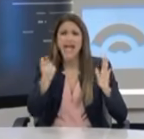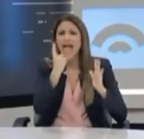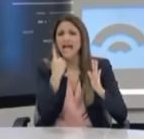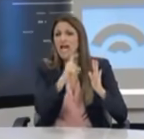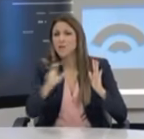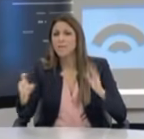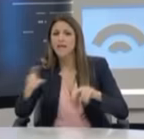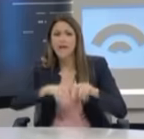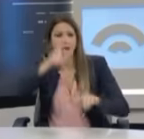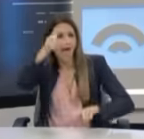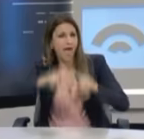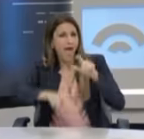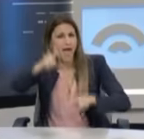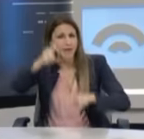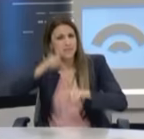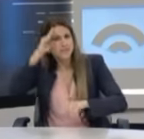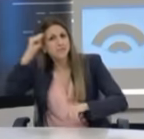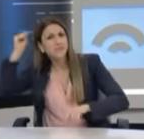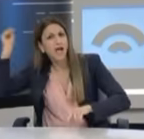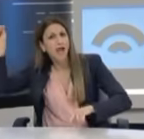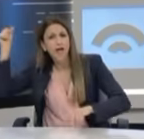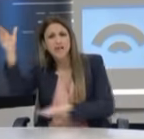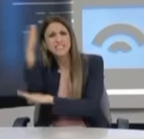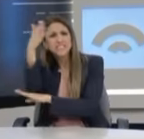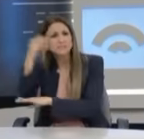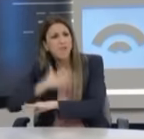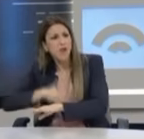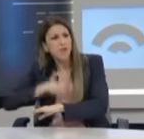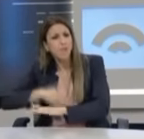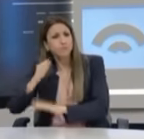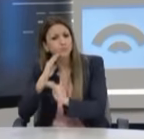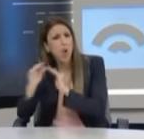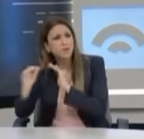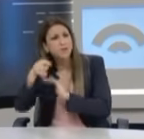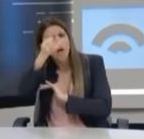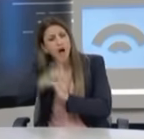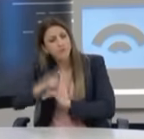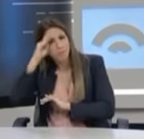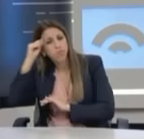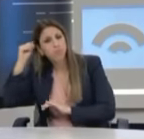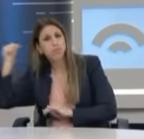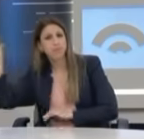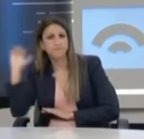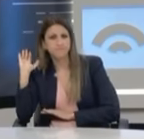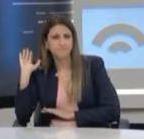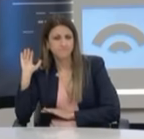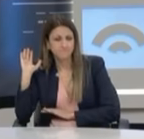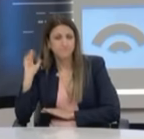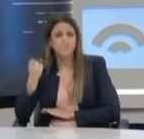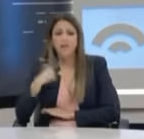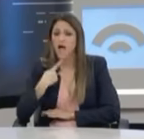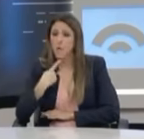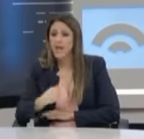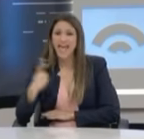Ελλήνων. Εγκαταλείπει μια σταθερή εξωτερική πολιτική δεκαετιών. Χρησιμοποιεί